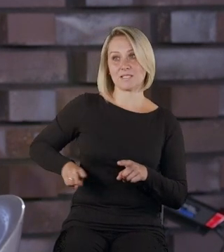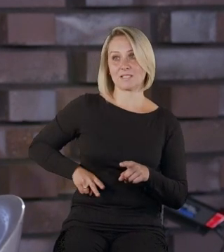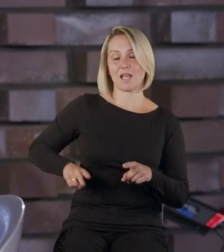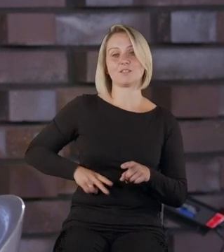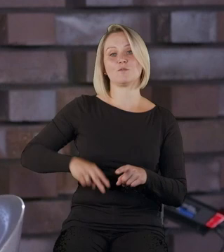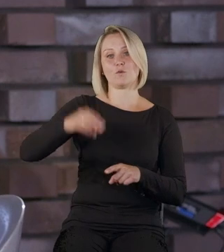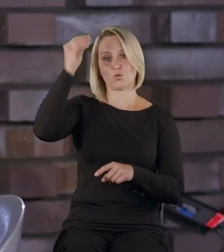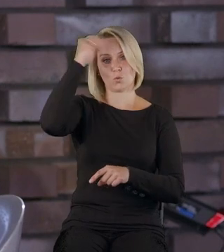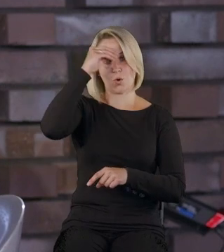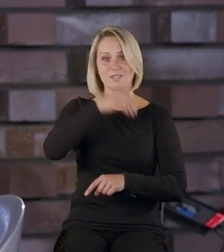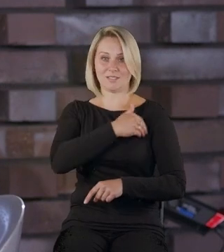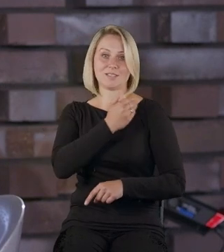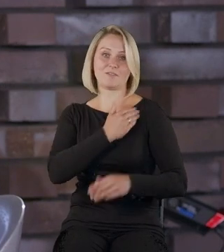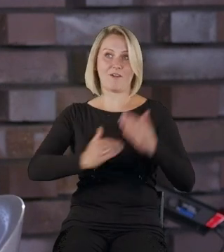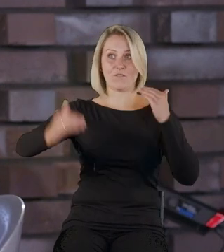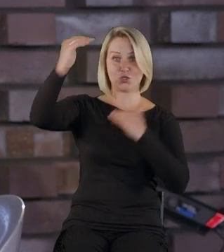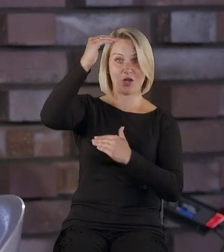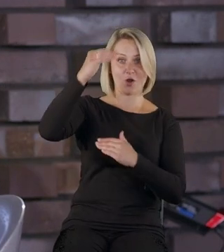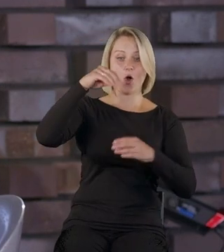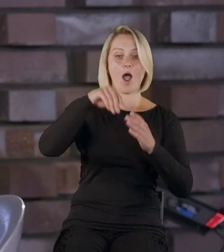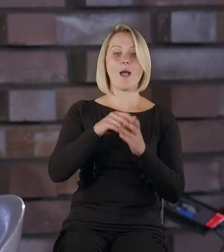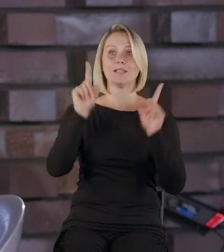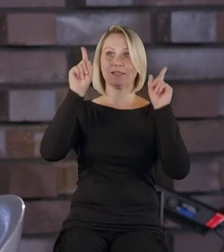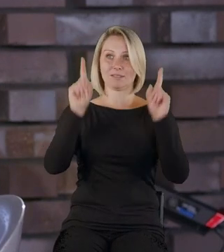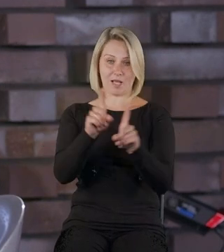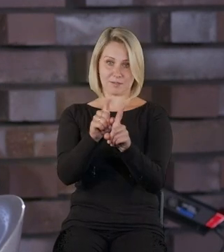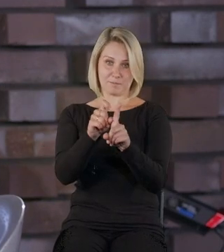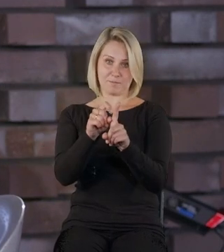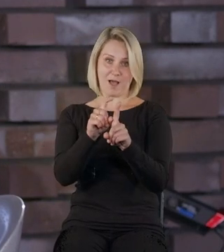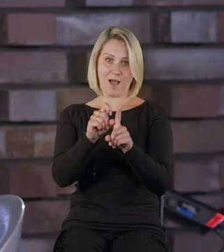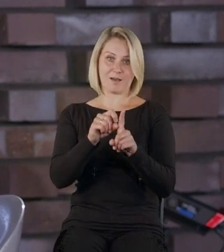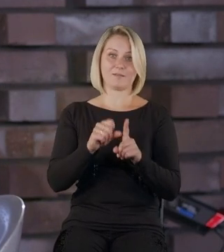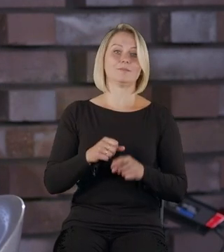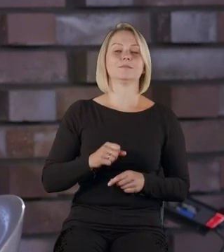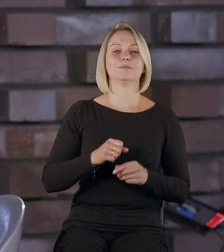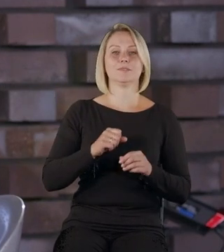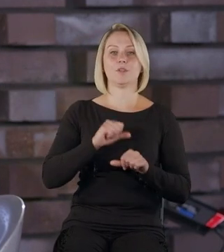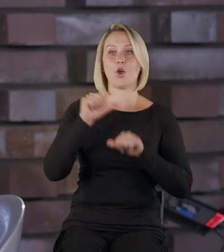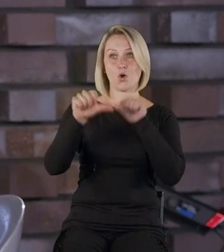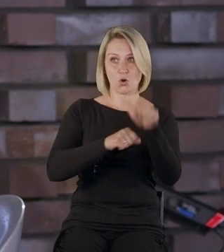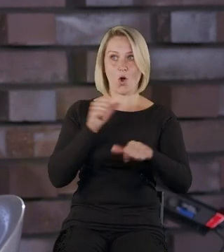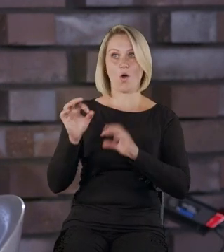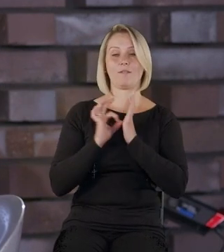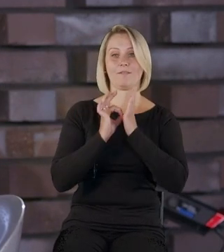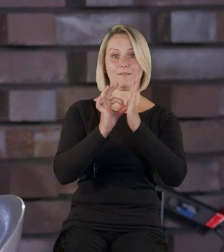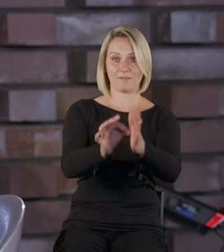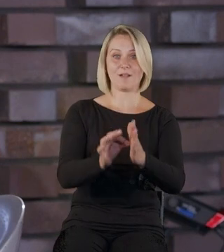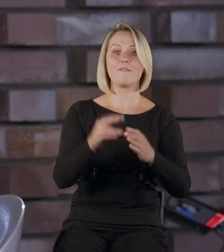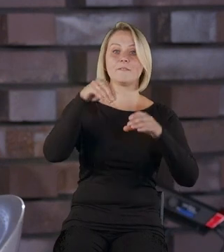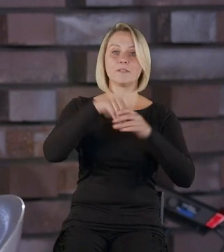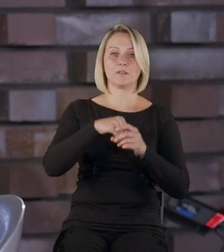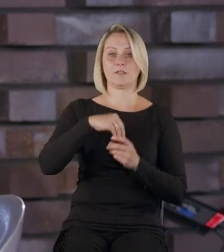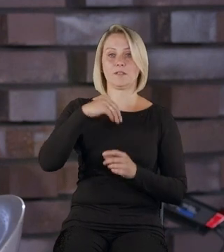Szkolnictwa Wyższego. Kurs rozpoczyna się w październiku, trwa 2 semestry. Podczas tego kursu można zdobyć bardzo